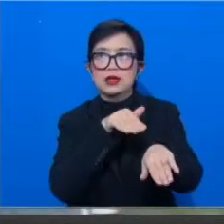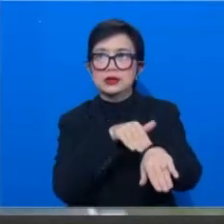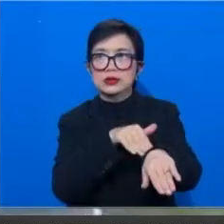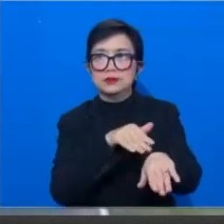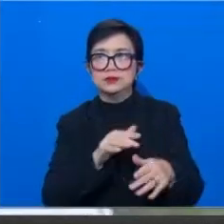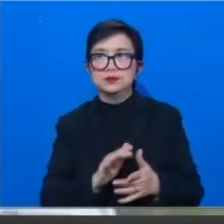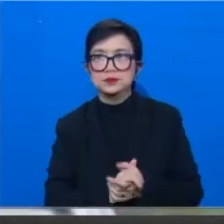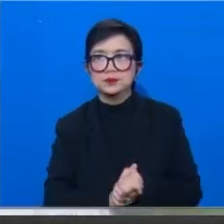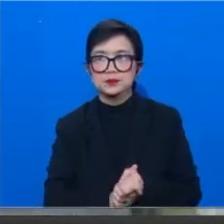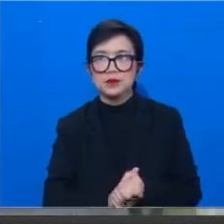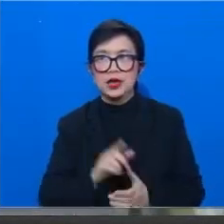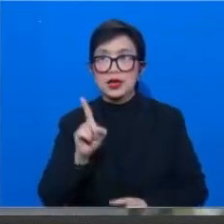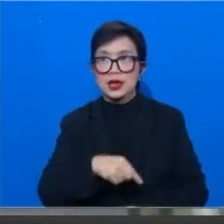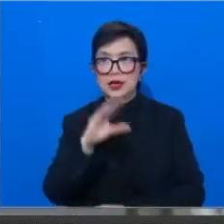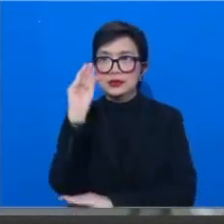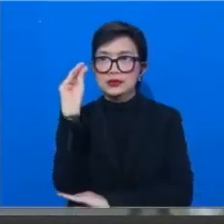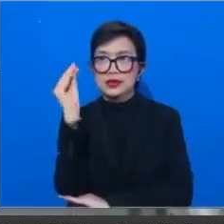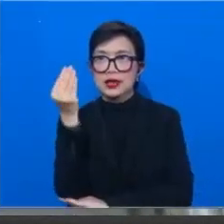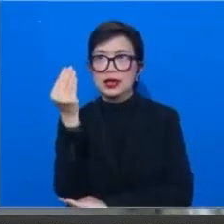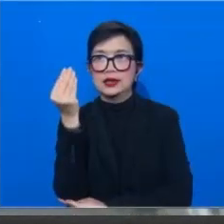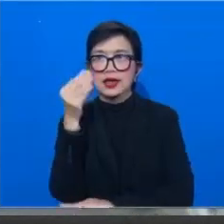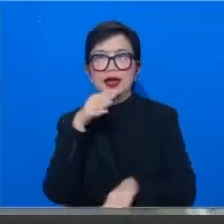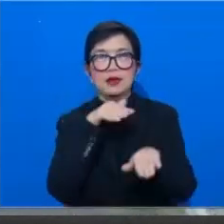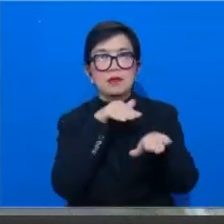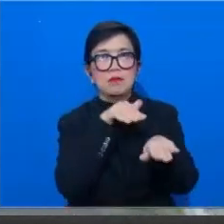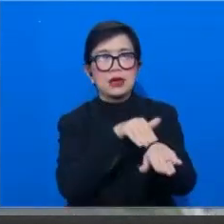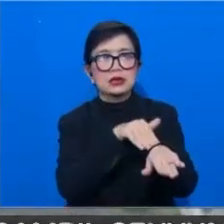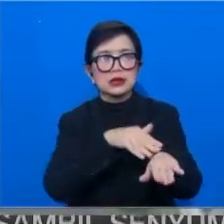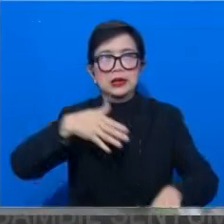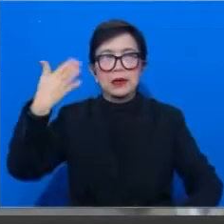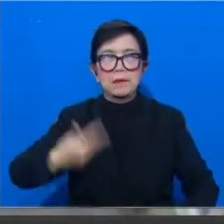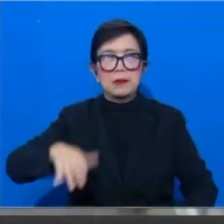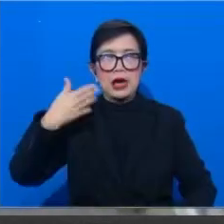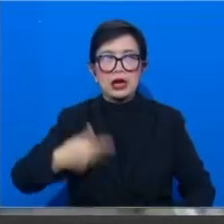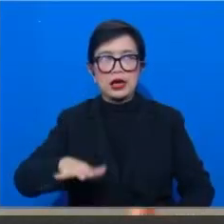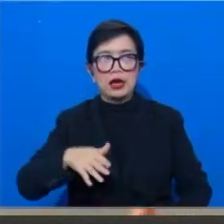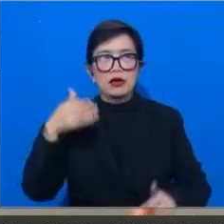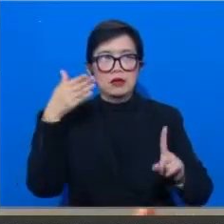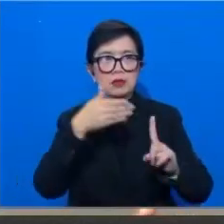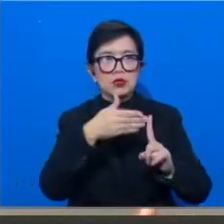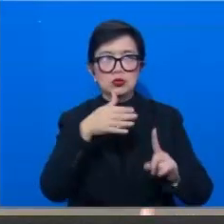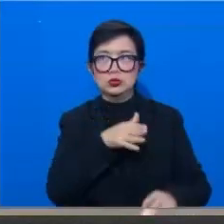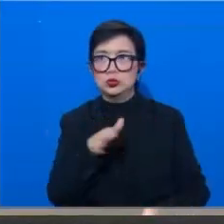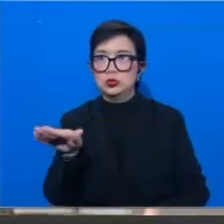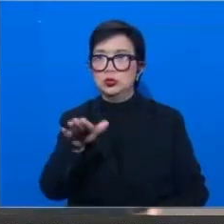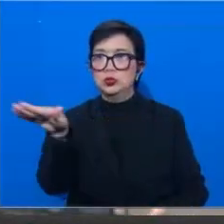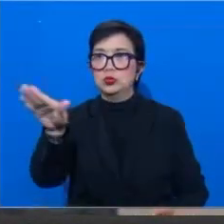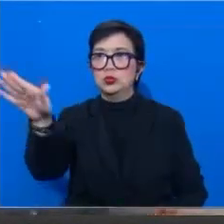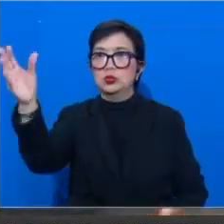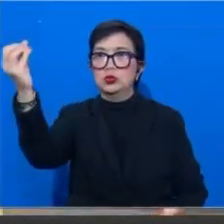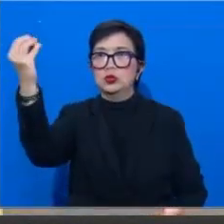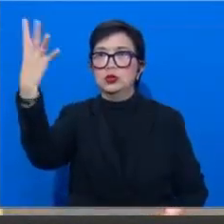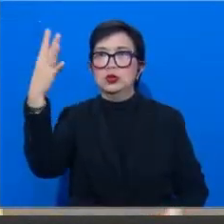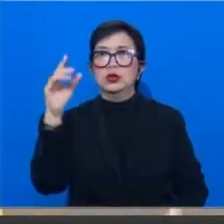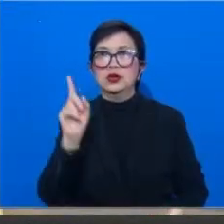Ribuan kendaraan dari arah Jakarta terjebak kemacetan parah selepas Getol Ciawi menuju Puncak Bogor, Jawa Barat, Kamis pagi.